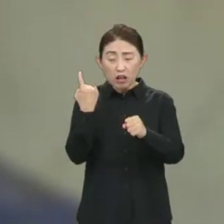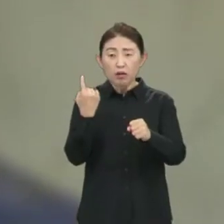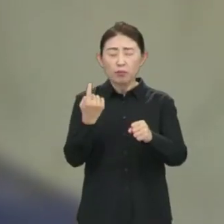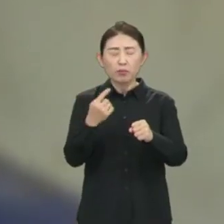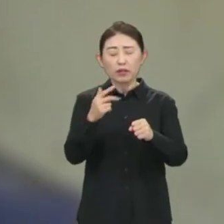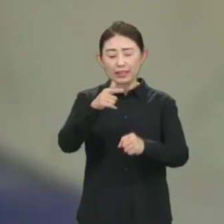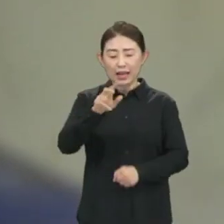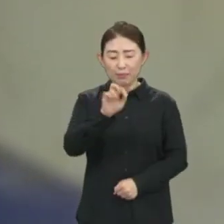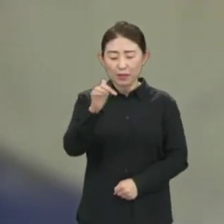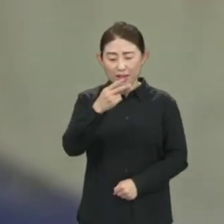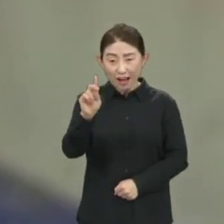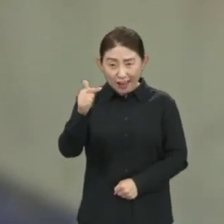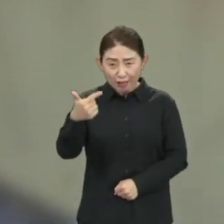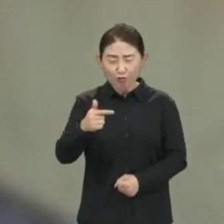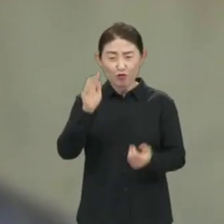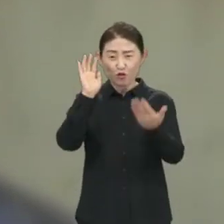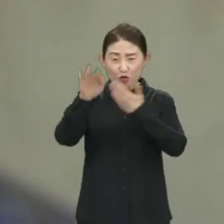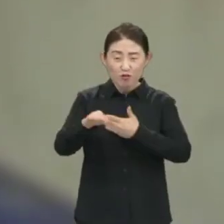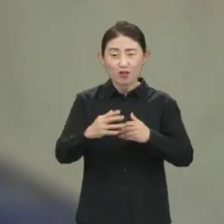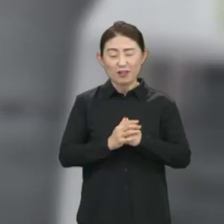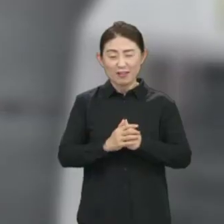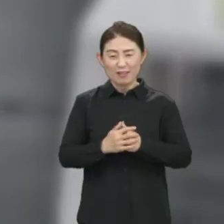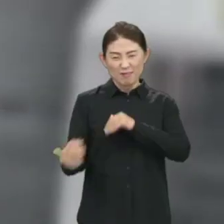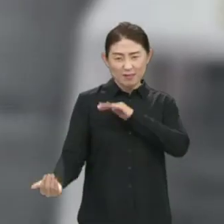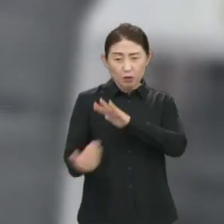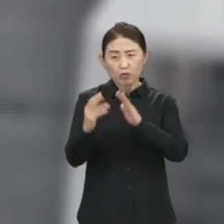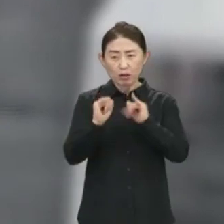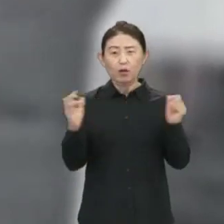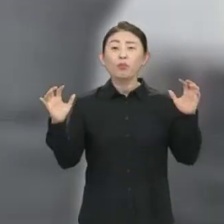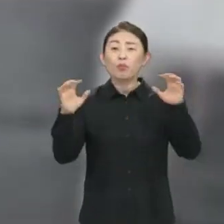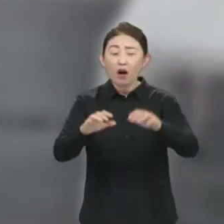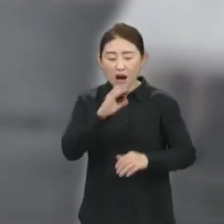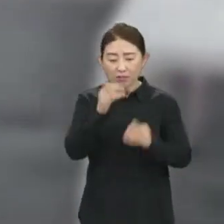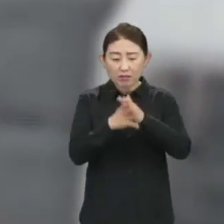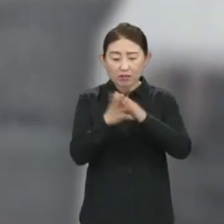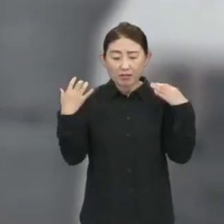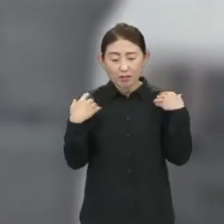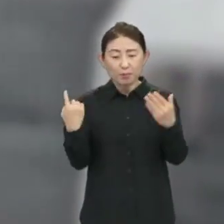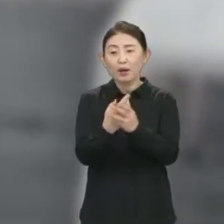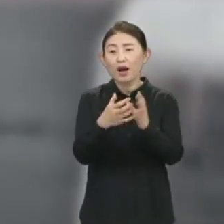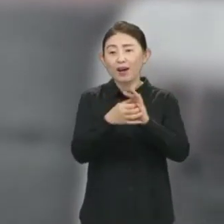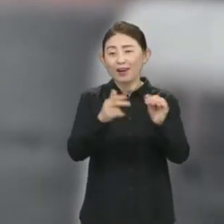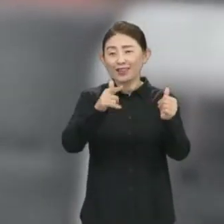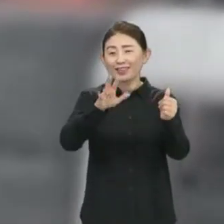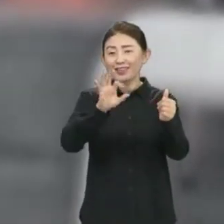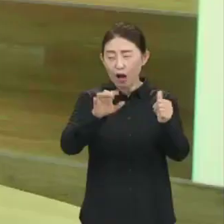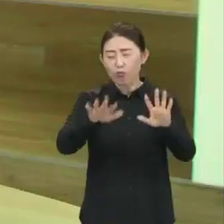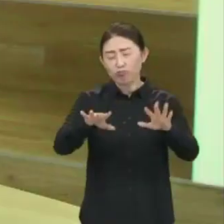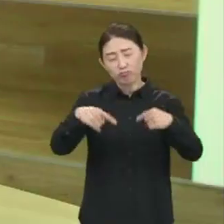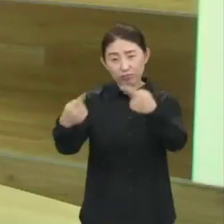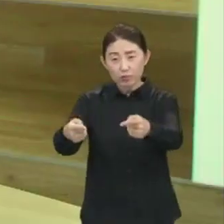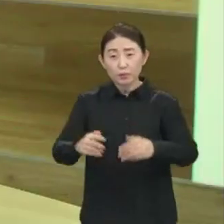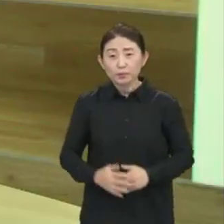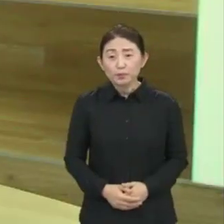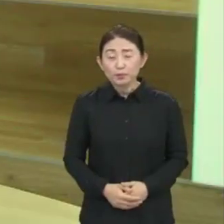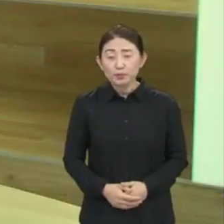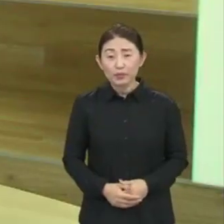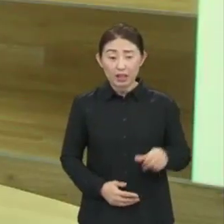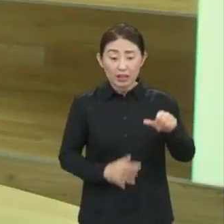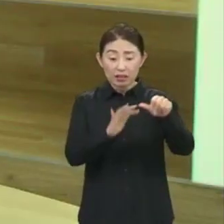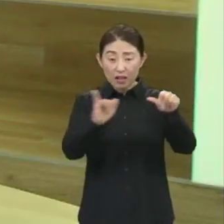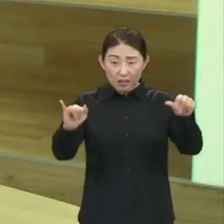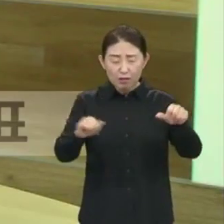선수들만 모였다는 이번 국가대표팀에 서산 출신이자 아산시청 소속인 장 선수도 포함됐습니다. 출전하는 5명